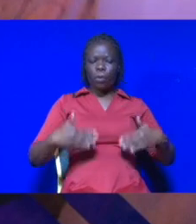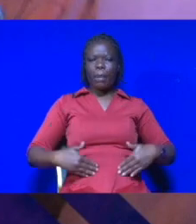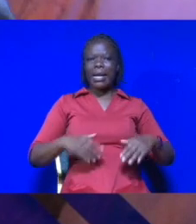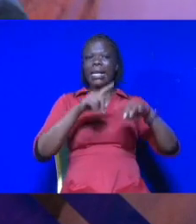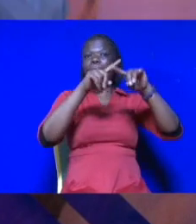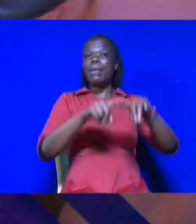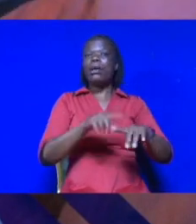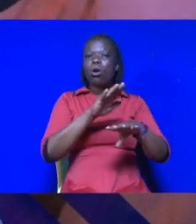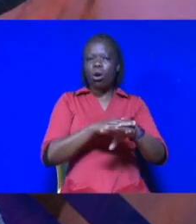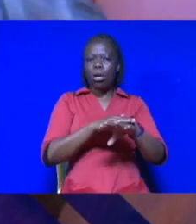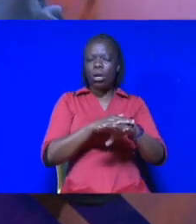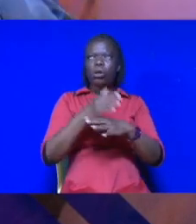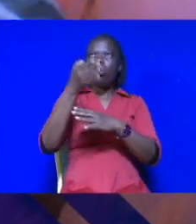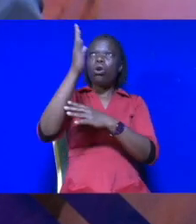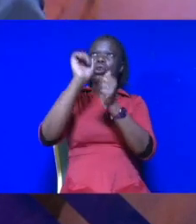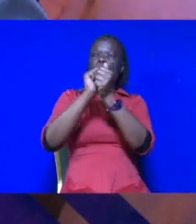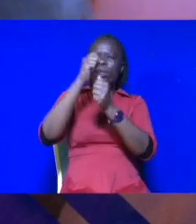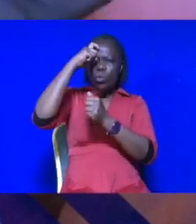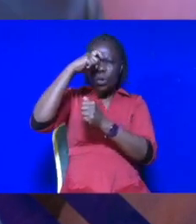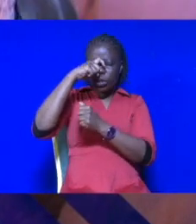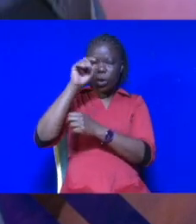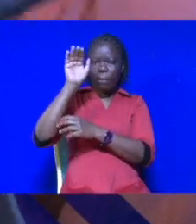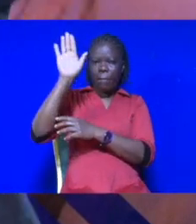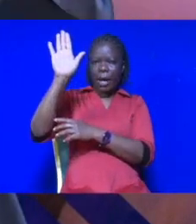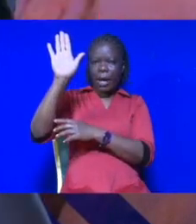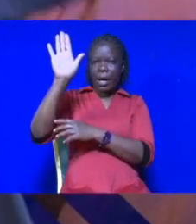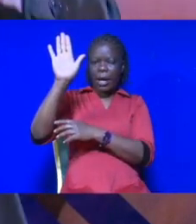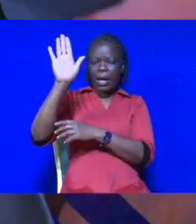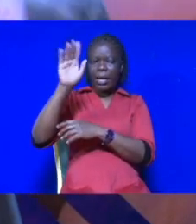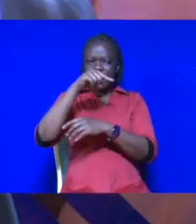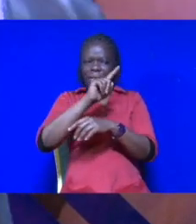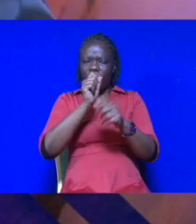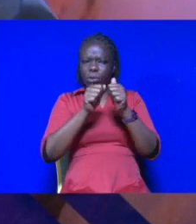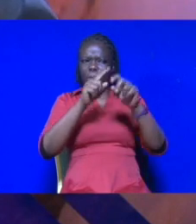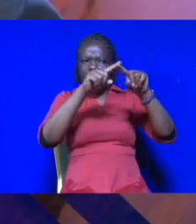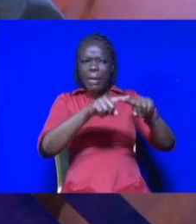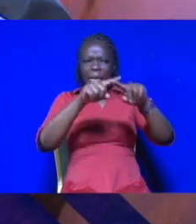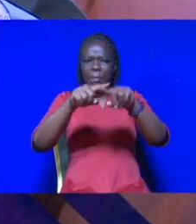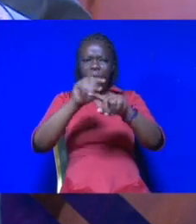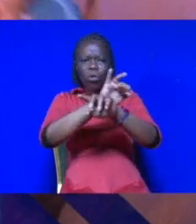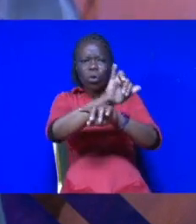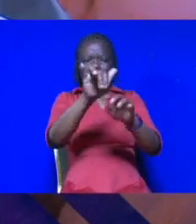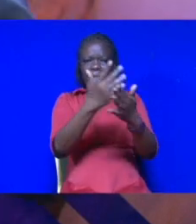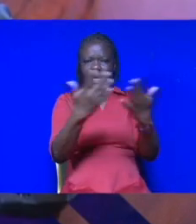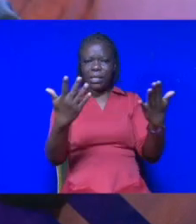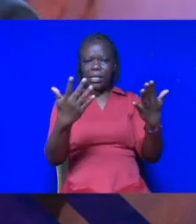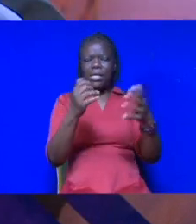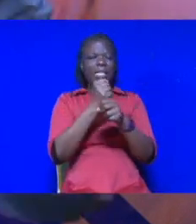Kwa hiyo Mungu kwa hekima yake akasema, hivi wanavyovitegemea,